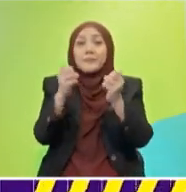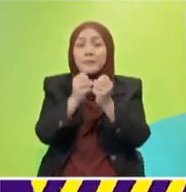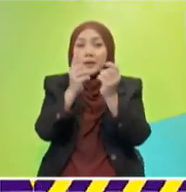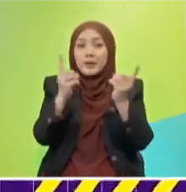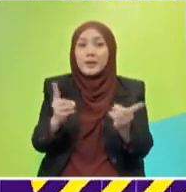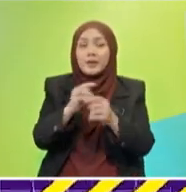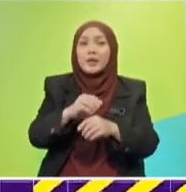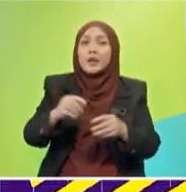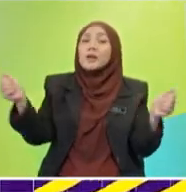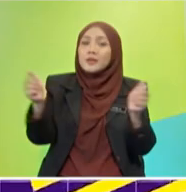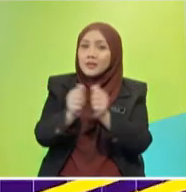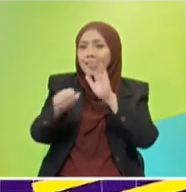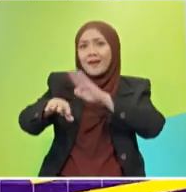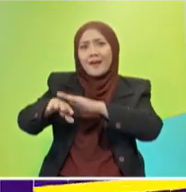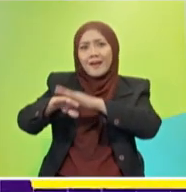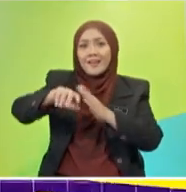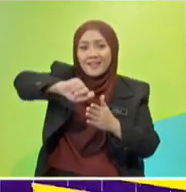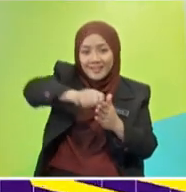dengan tangan